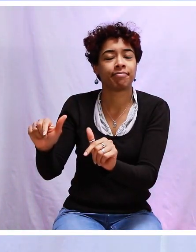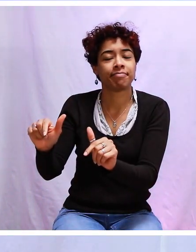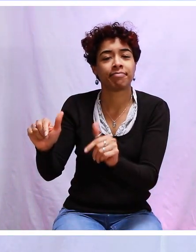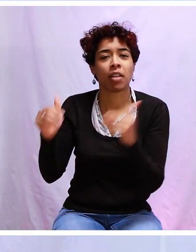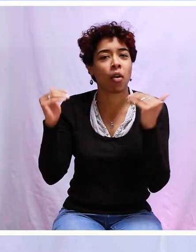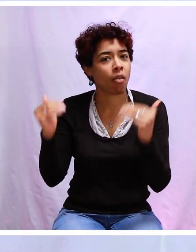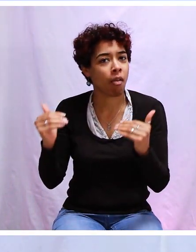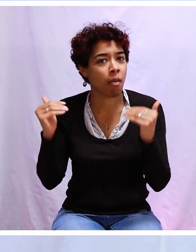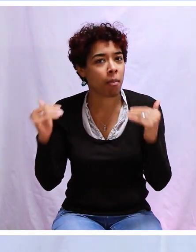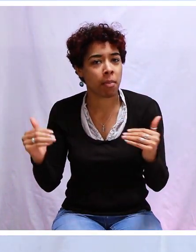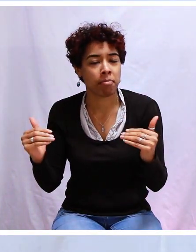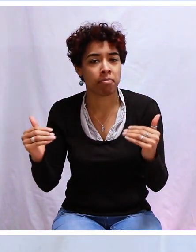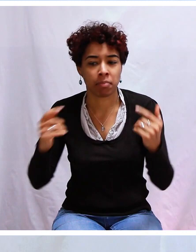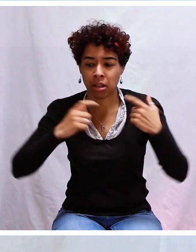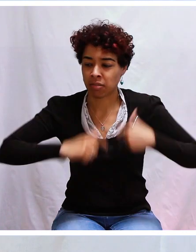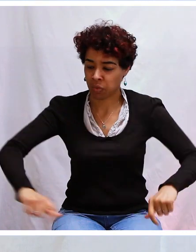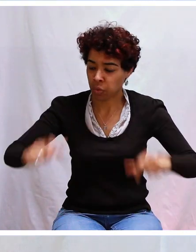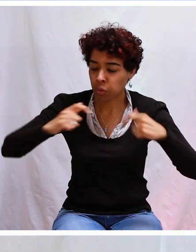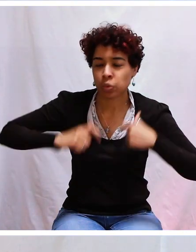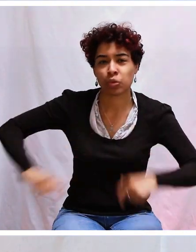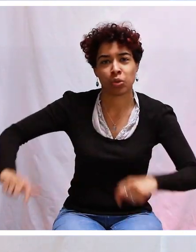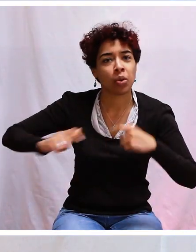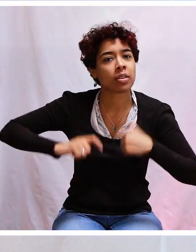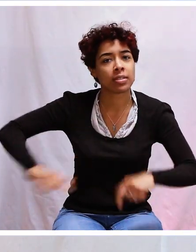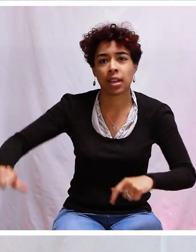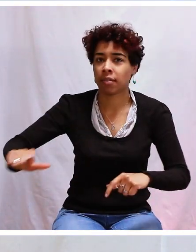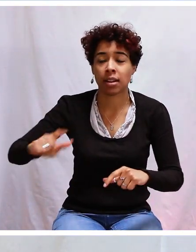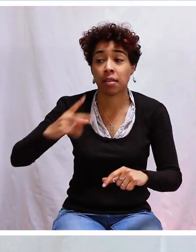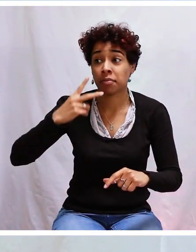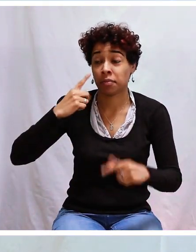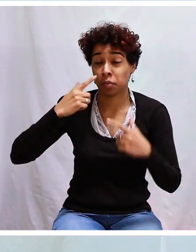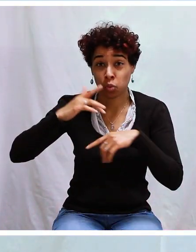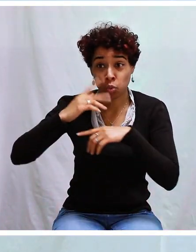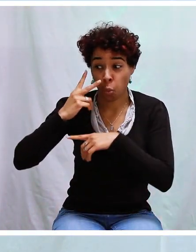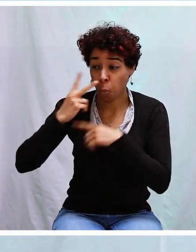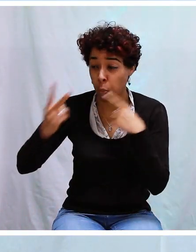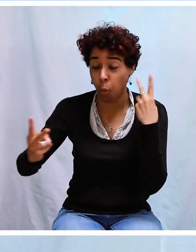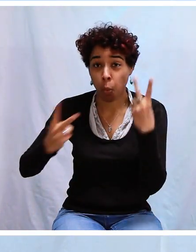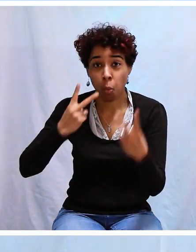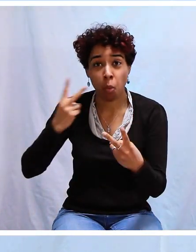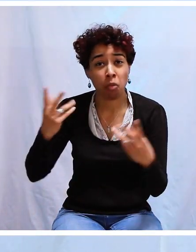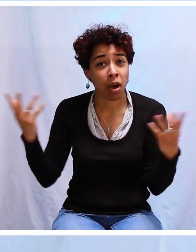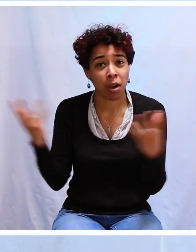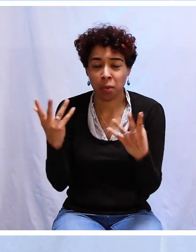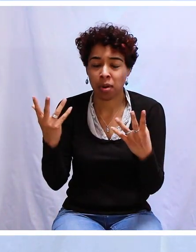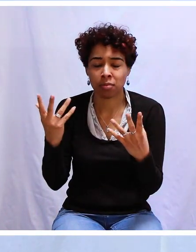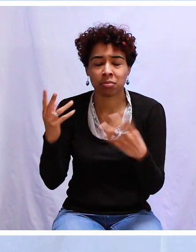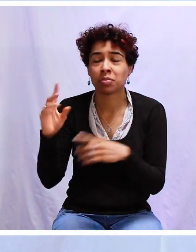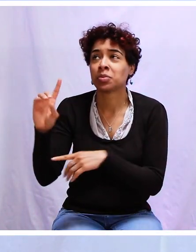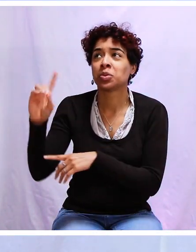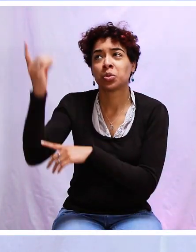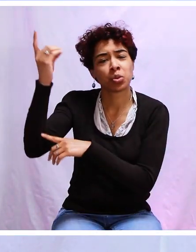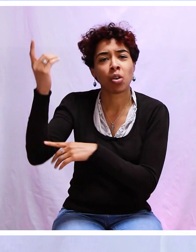où Joseph va vivre encore la dimension supérieure de la grâce de Dieu sur sa vie, la faveur de